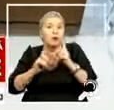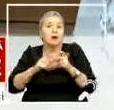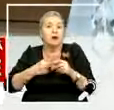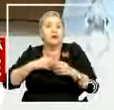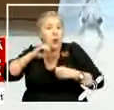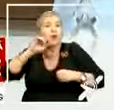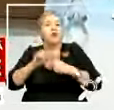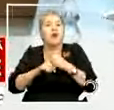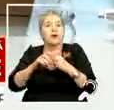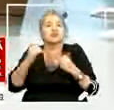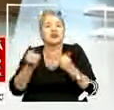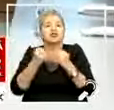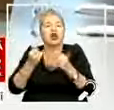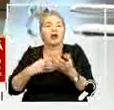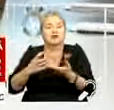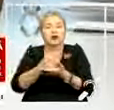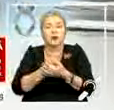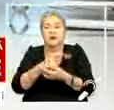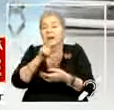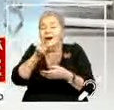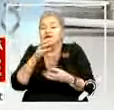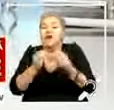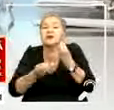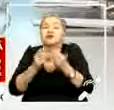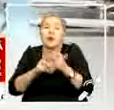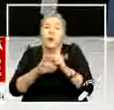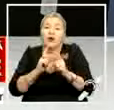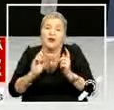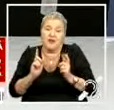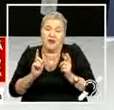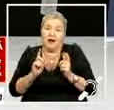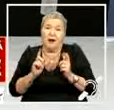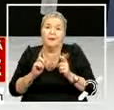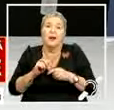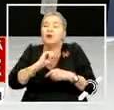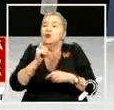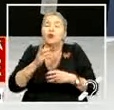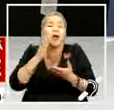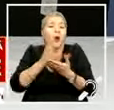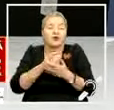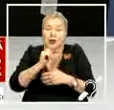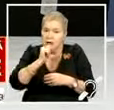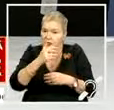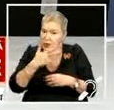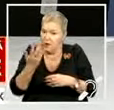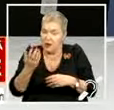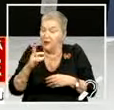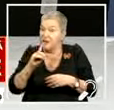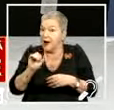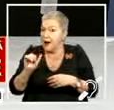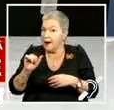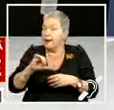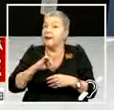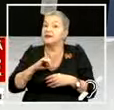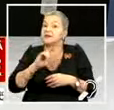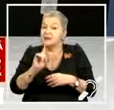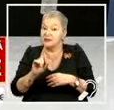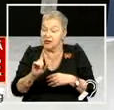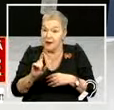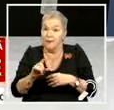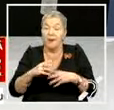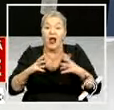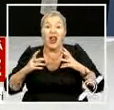UDMR fac parte din acest joc politic al negocierilor, nu sunt tranșate și totuși există în